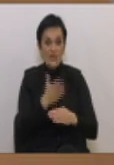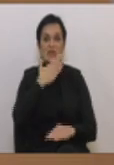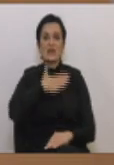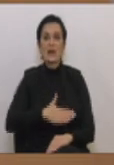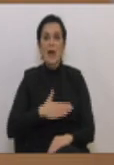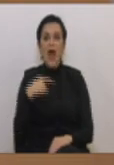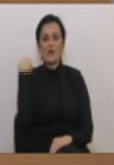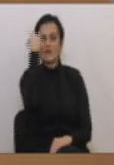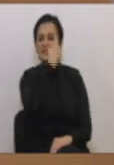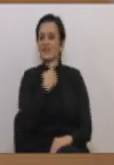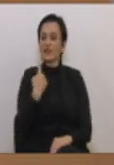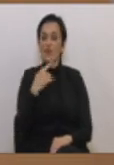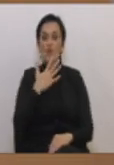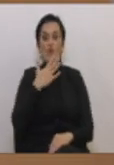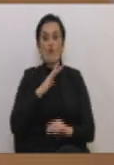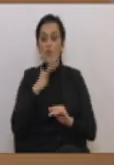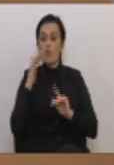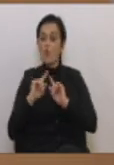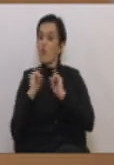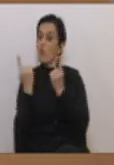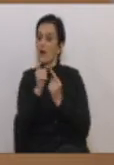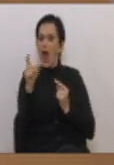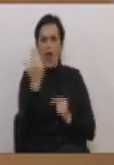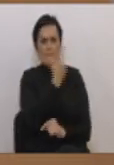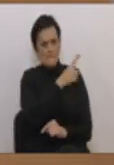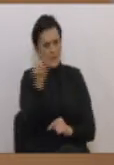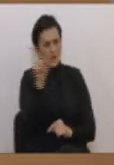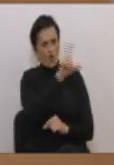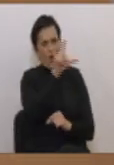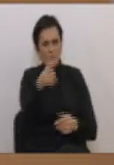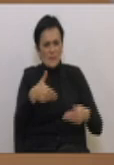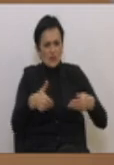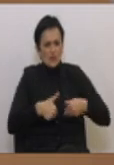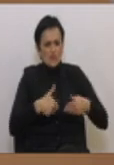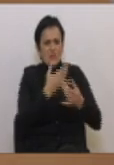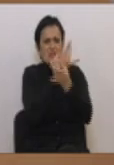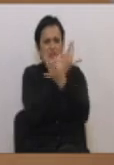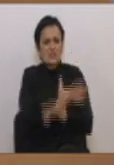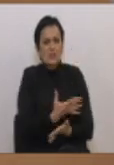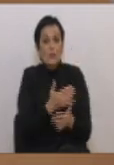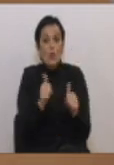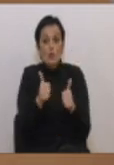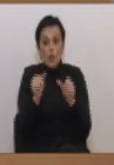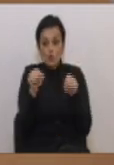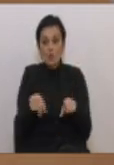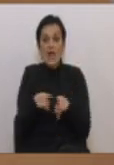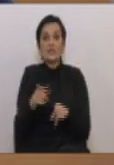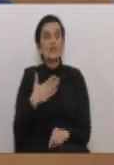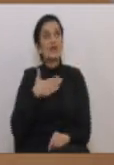სახეები უმრავლესობის წარმომადგენელი, როცა 1 მილიონი ადამიანი შიმშილობს. ამდენი სიხარებია შენს ირგვლივ, ამხელა უსამართლო. როგორ შეიძლება რამე კმაყოფილი